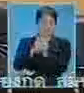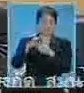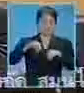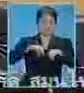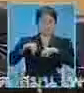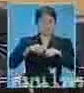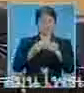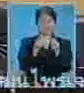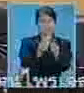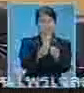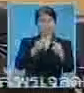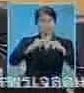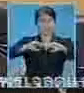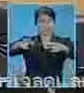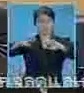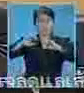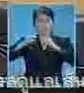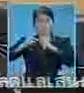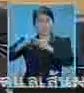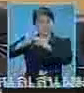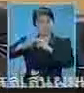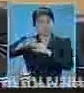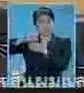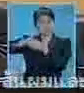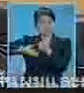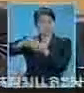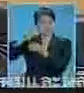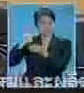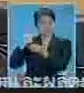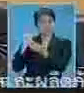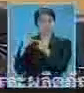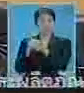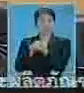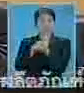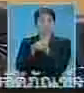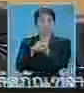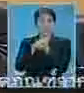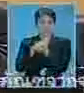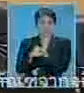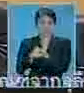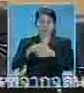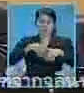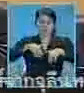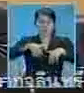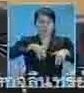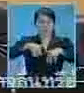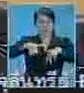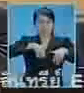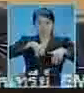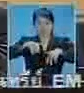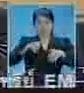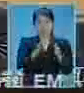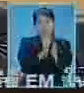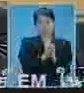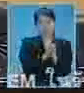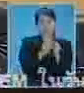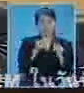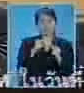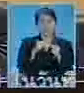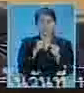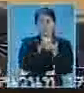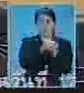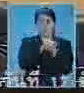ให้กับรัฐวิสาหกิจที่เกี่ยวข้องสามารถที่จะให้บริการพี่น้องประชาชนสามารถใช้บริการ